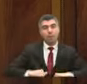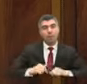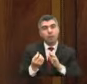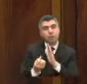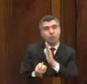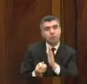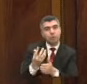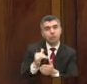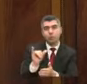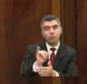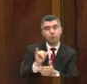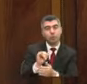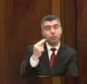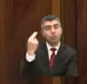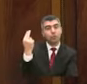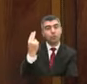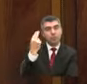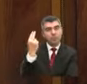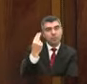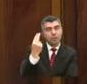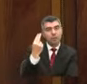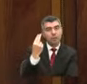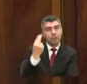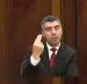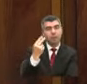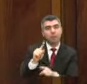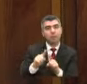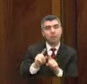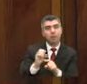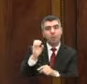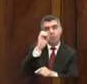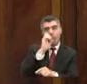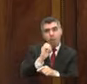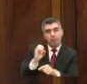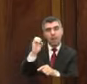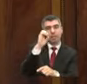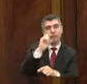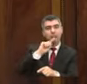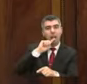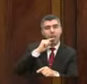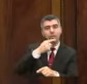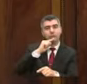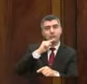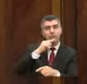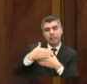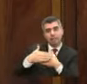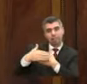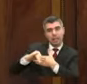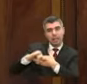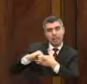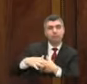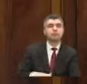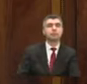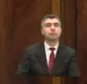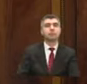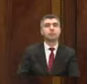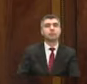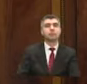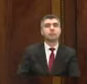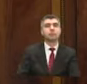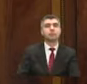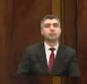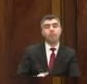جامعة قائمة بجهة درعة تافيلات وجامعة بالأقاليم الجنوبية. ومن أجل